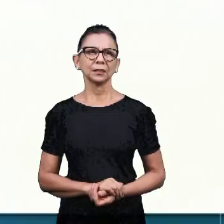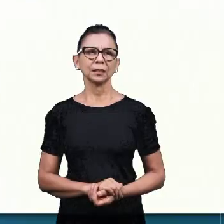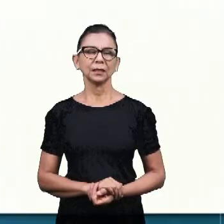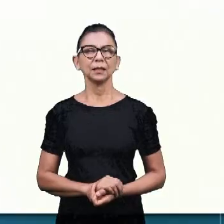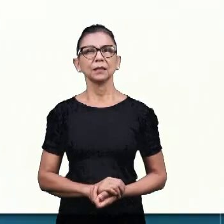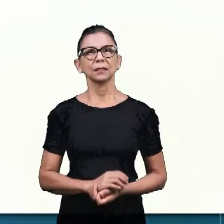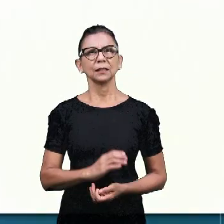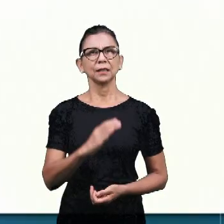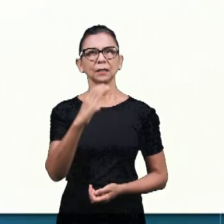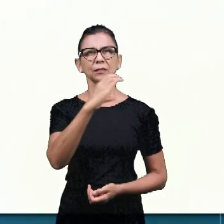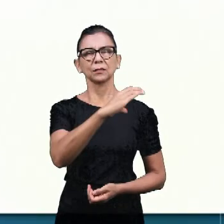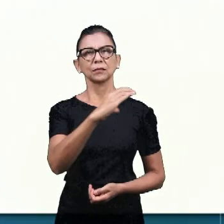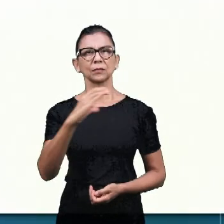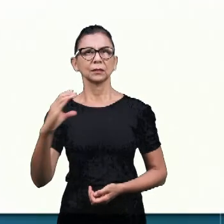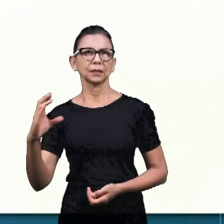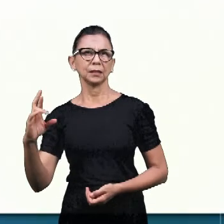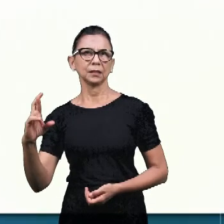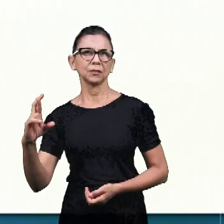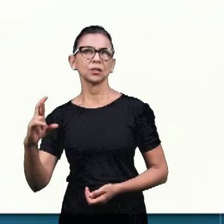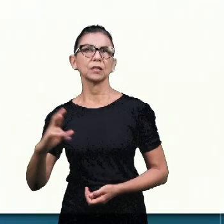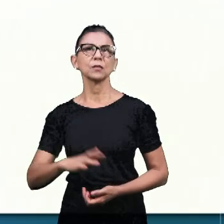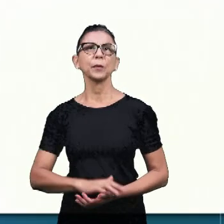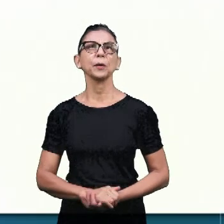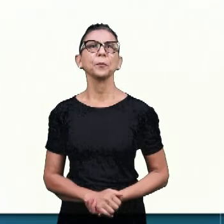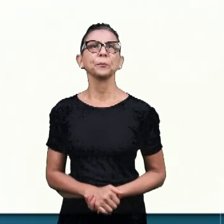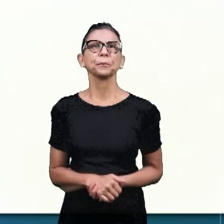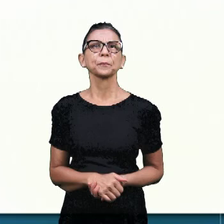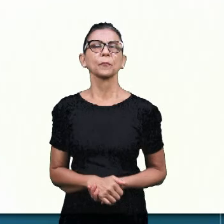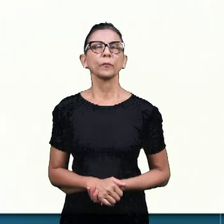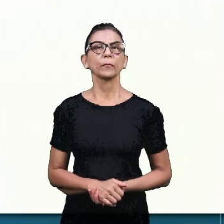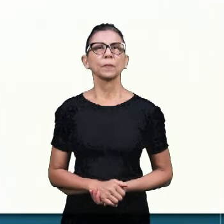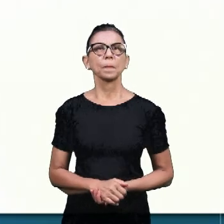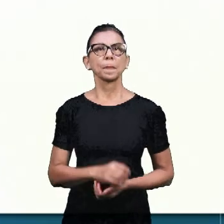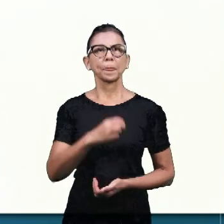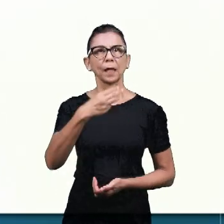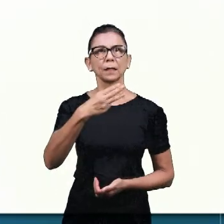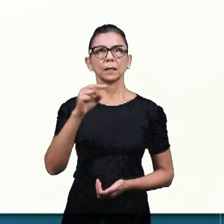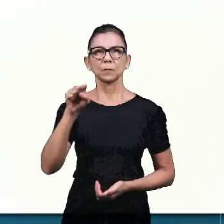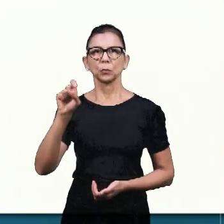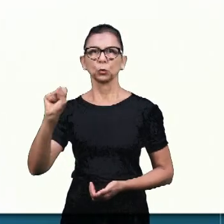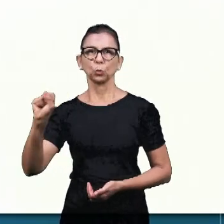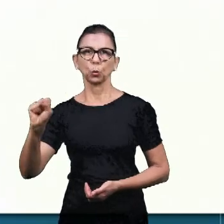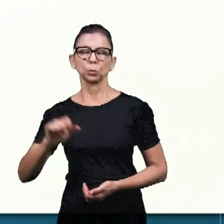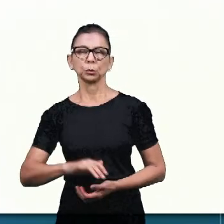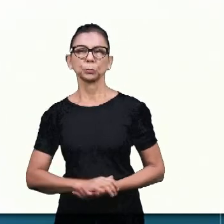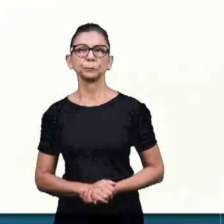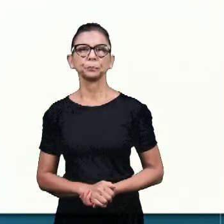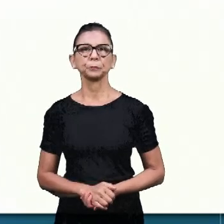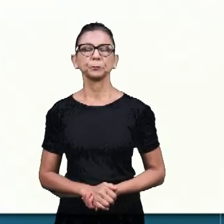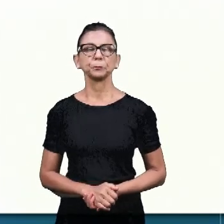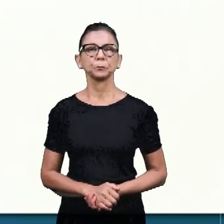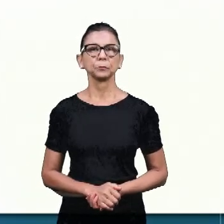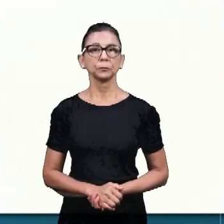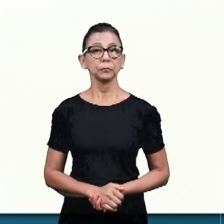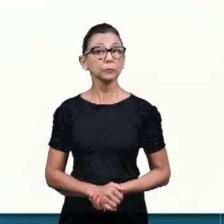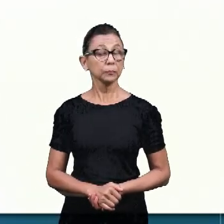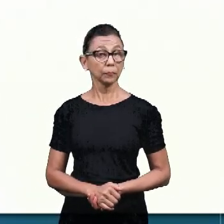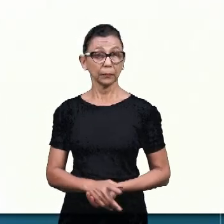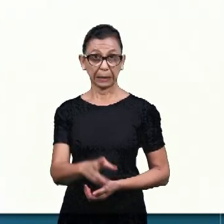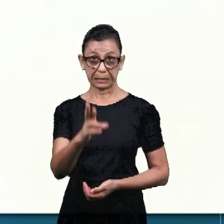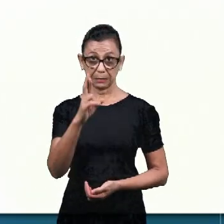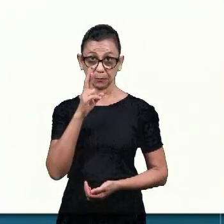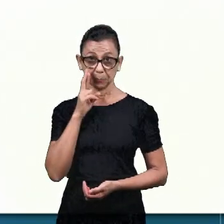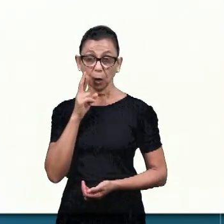Torres de l'église en San José, à Costa Rica, elle répond, car l'adversaire